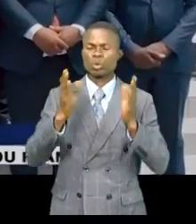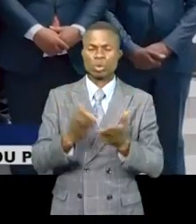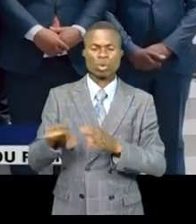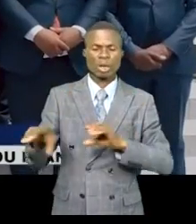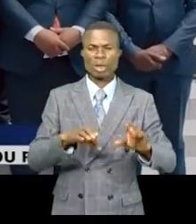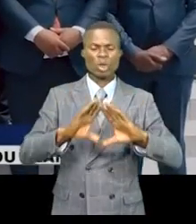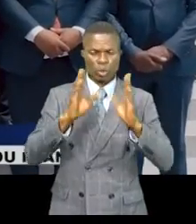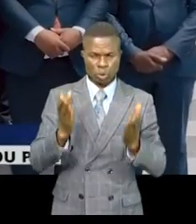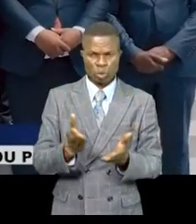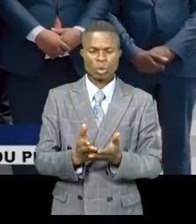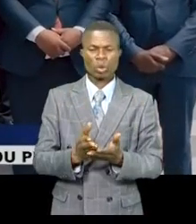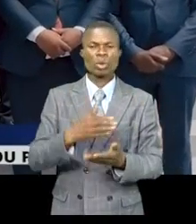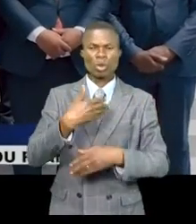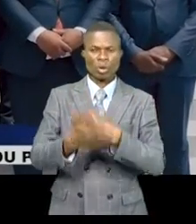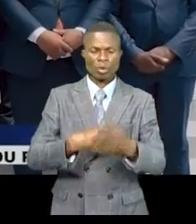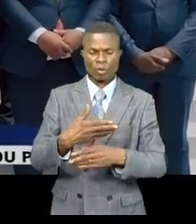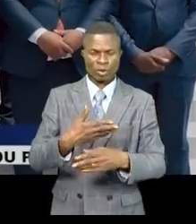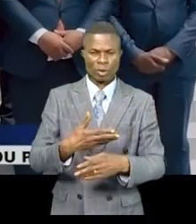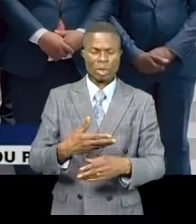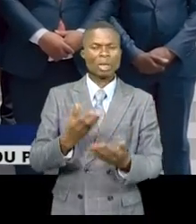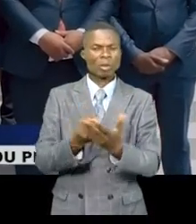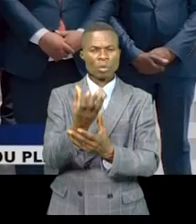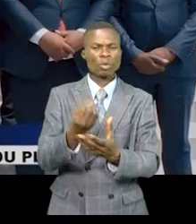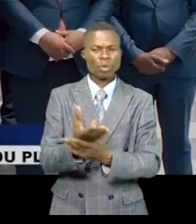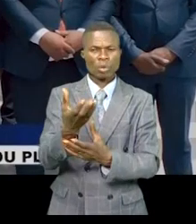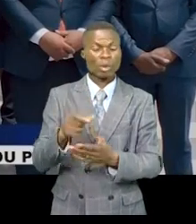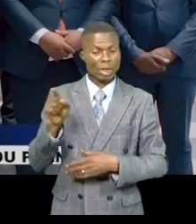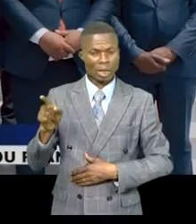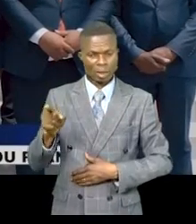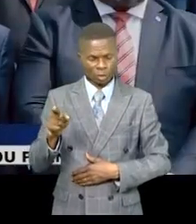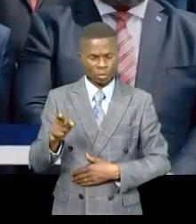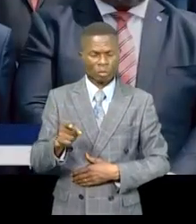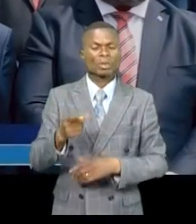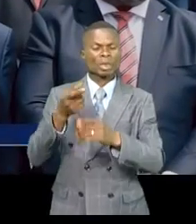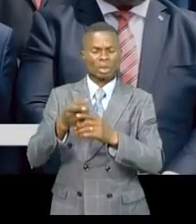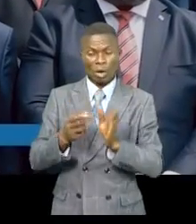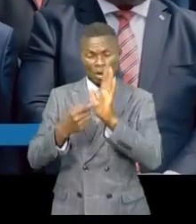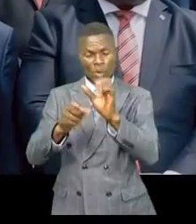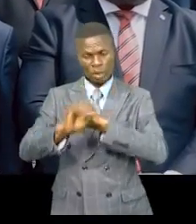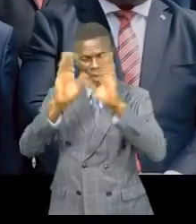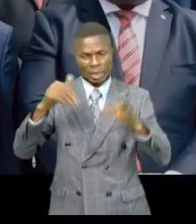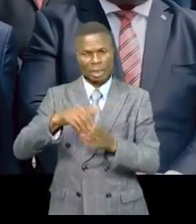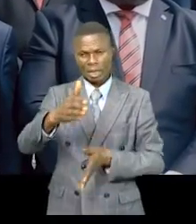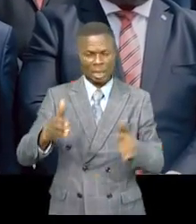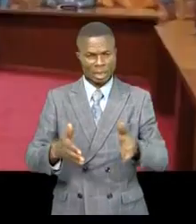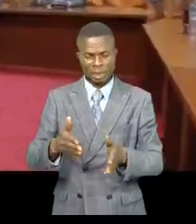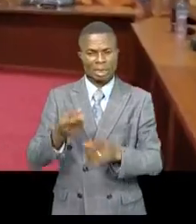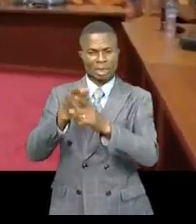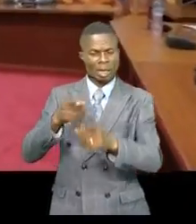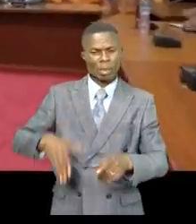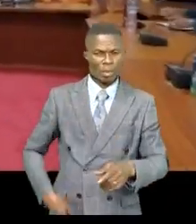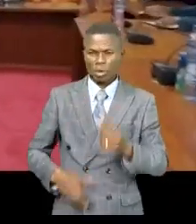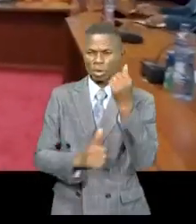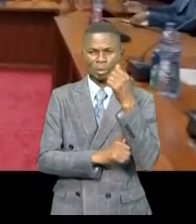tout ce qui va se faire comme dépense se fasse sur base de la caisse et non plus de la planche à billets. Et pour